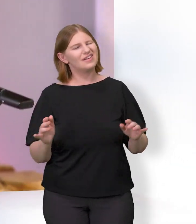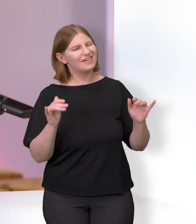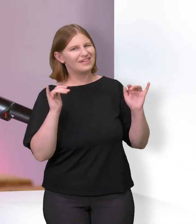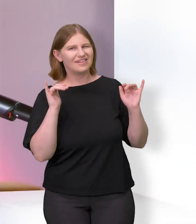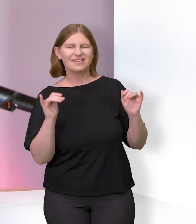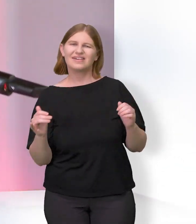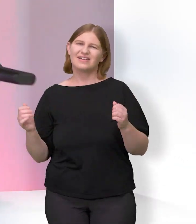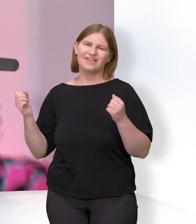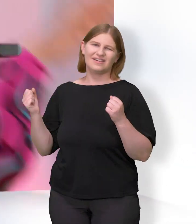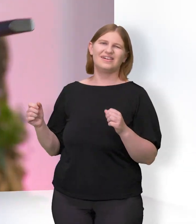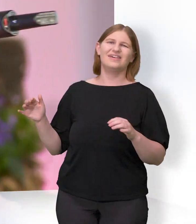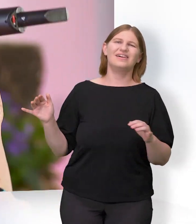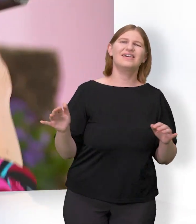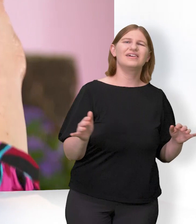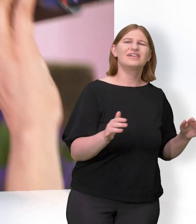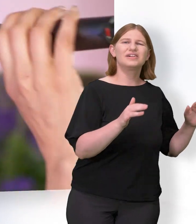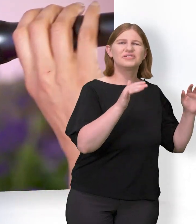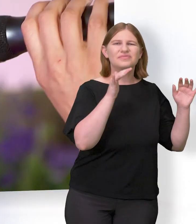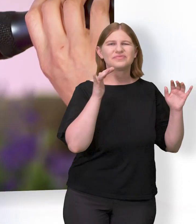oh, yeah.